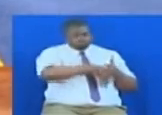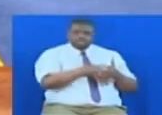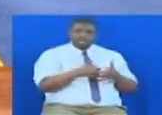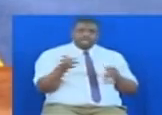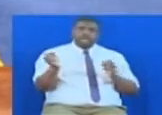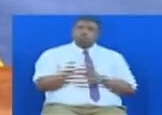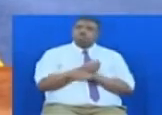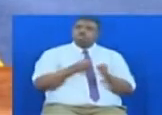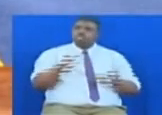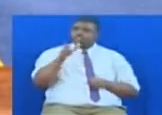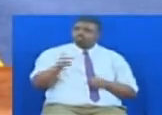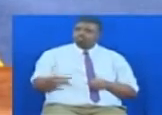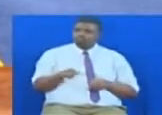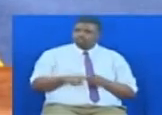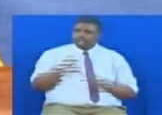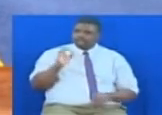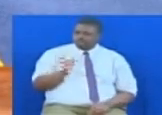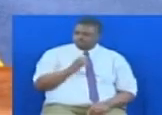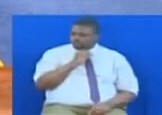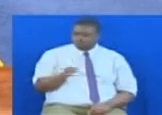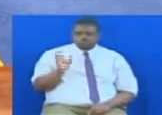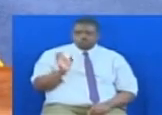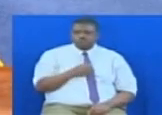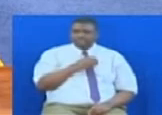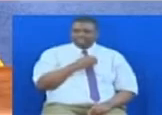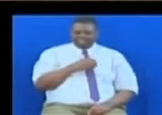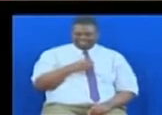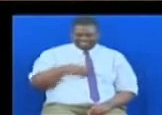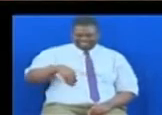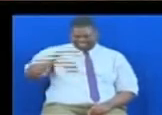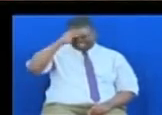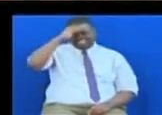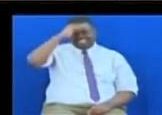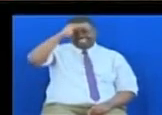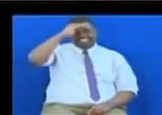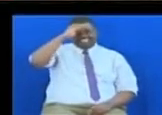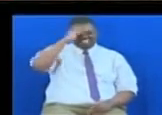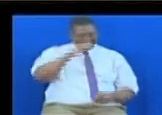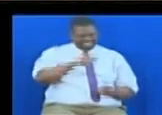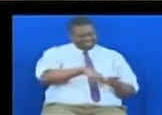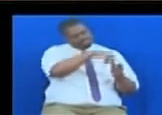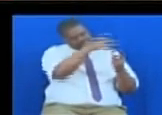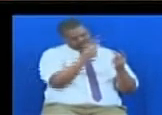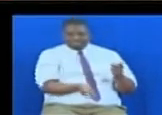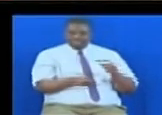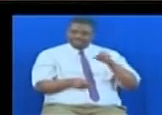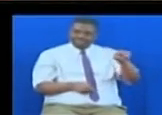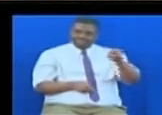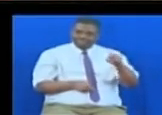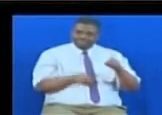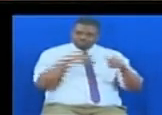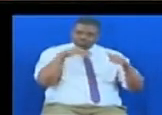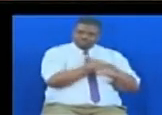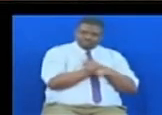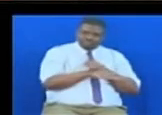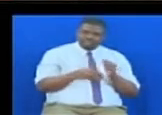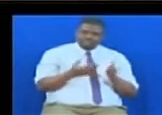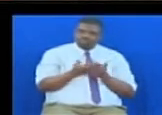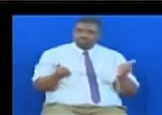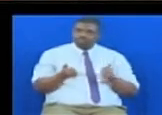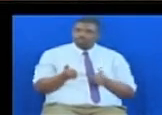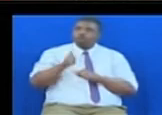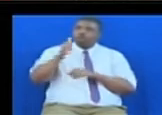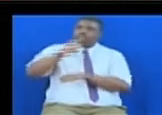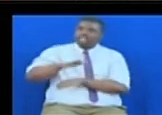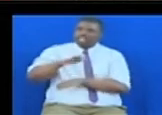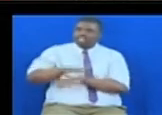mtu amepiga masanga, yuko bwii, anadondoka, anakimbia kwenda kwenye hospitali kule ndani, kwenda kujificha kwamba eti wamekuja wamenikanyaga